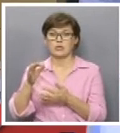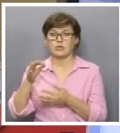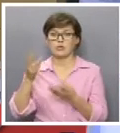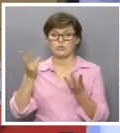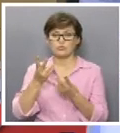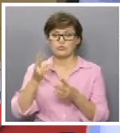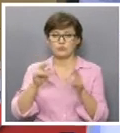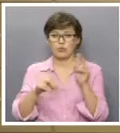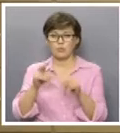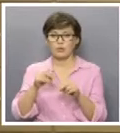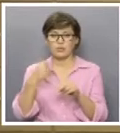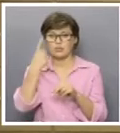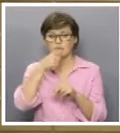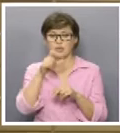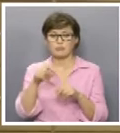жеке тұлғалар,